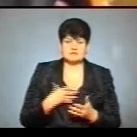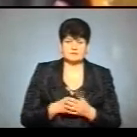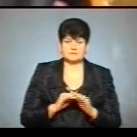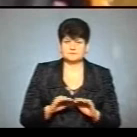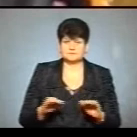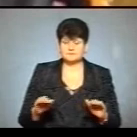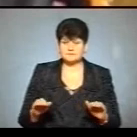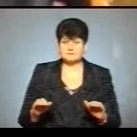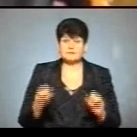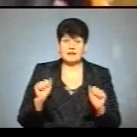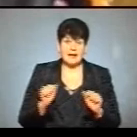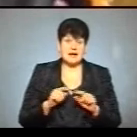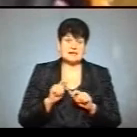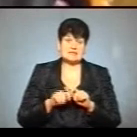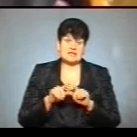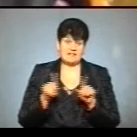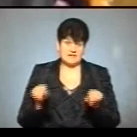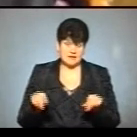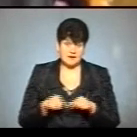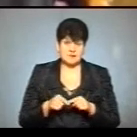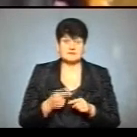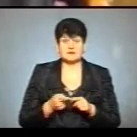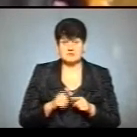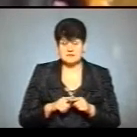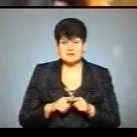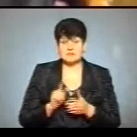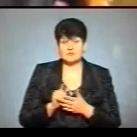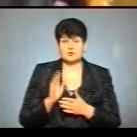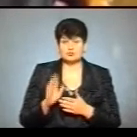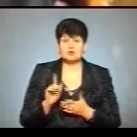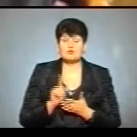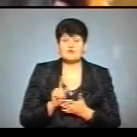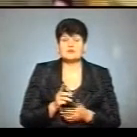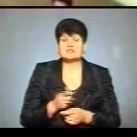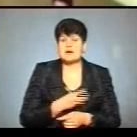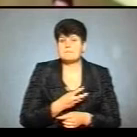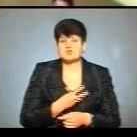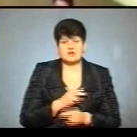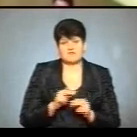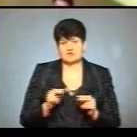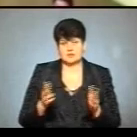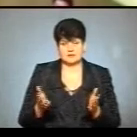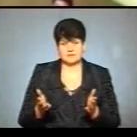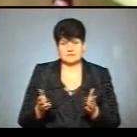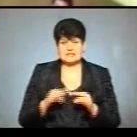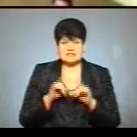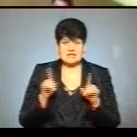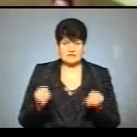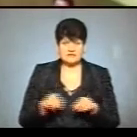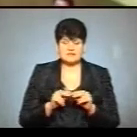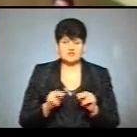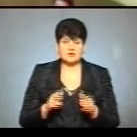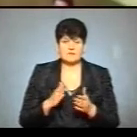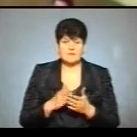вихованців. А сертифікація, здається, це повинно бути обов'язково за бажанням вчителів. Сертифікація вчителів